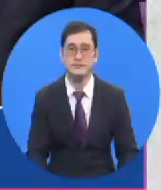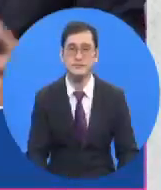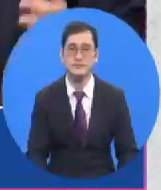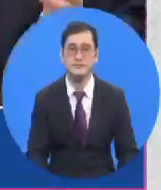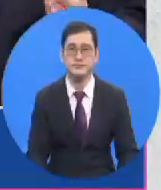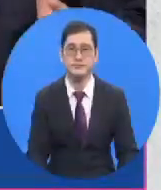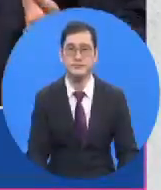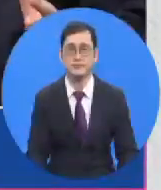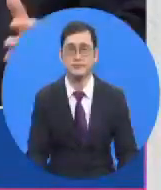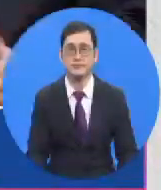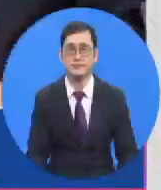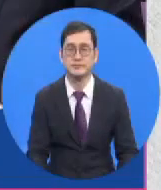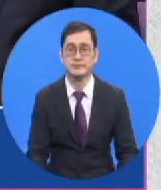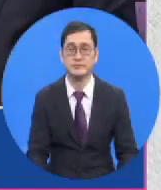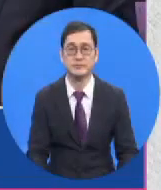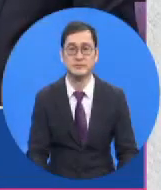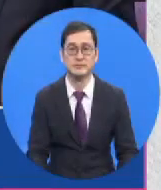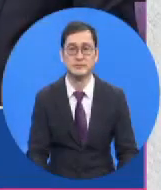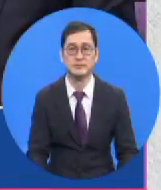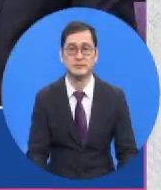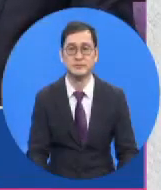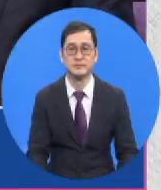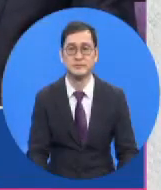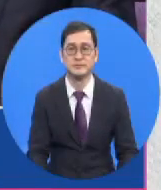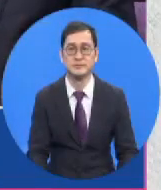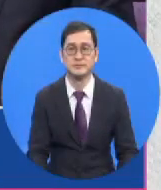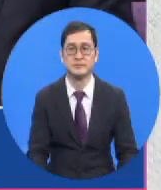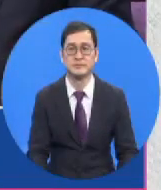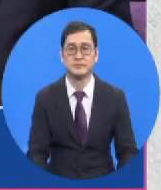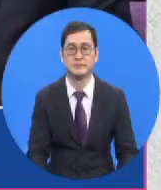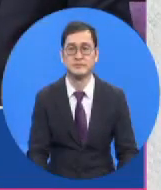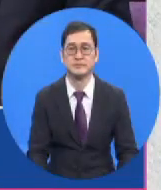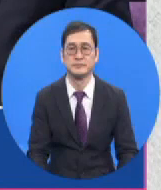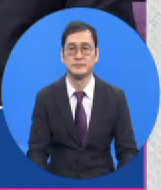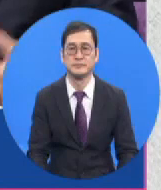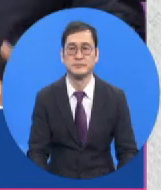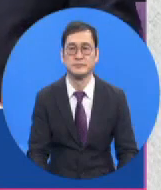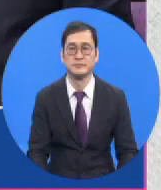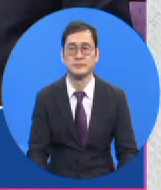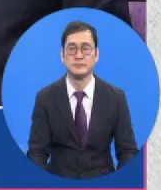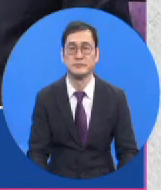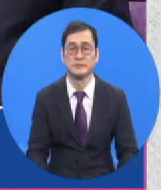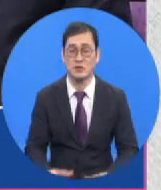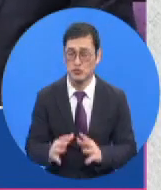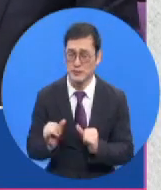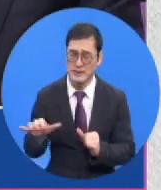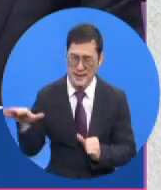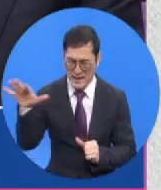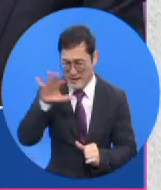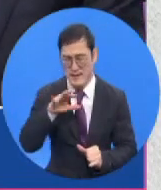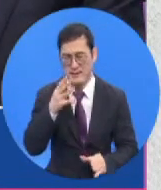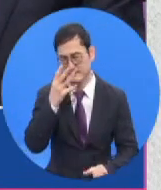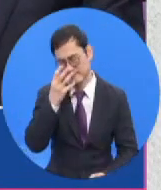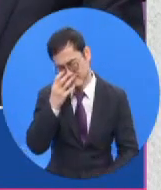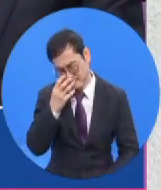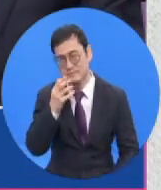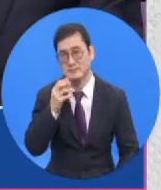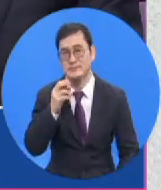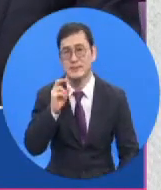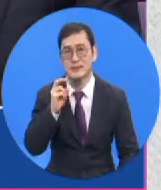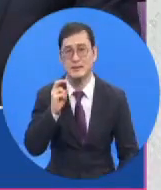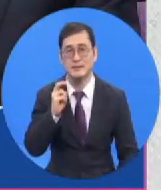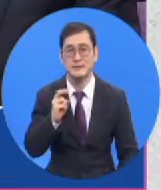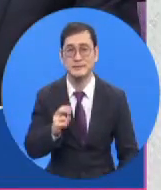나서 이제 계속 뭐 그런 것 같은데 저만이 아니라 온 국민이 그러시지 않겠습니까? 근데 조금 아까